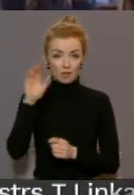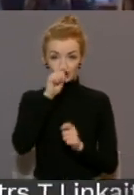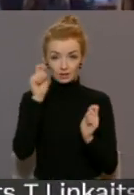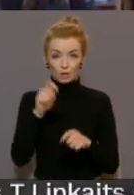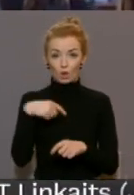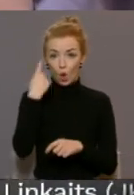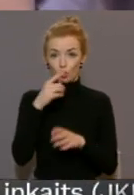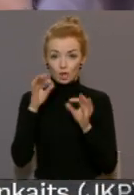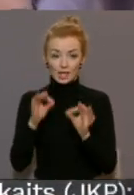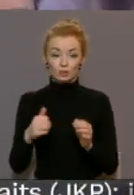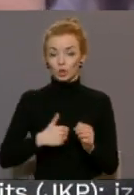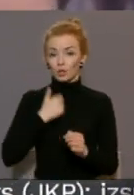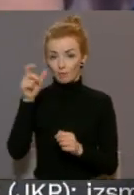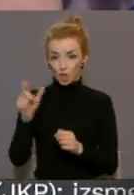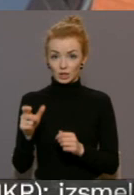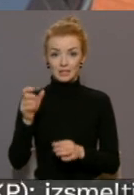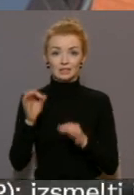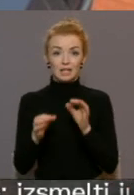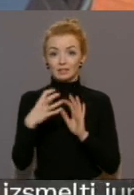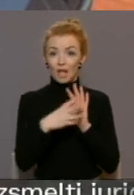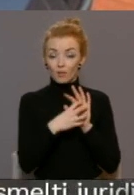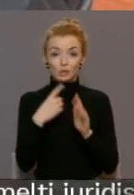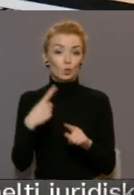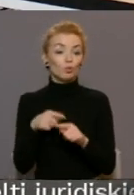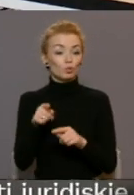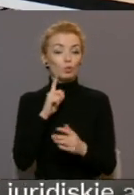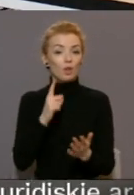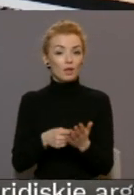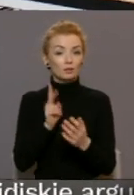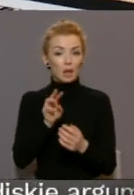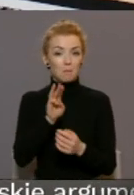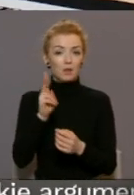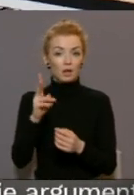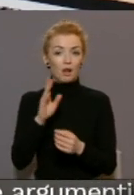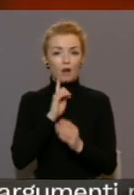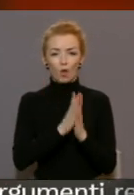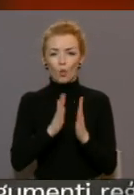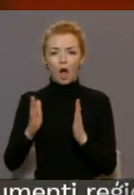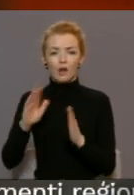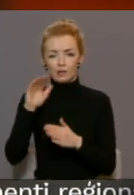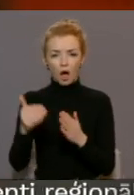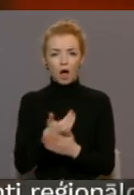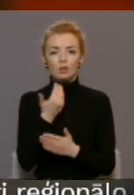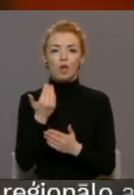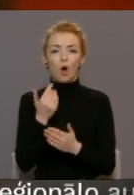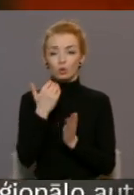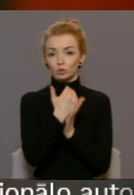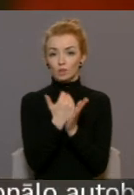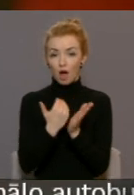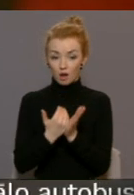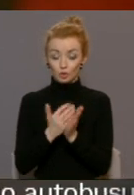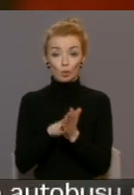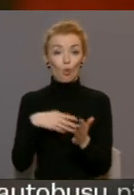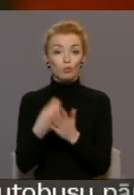zaudēja autortiesību īpašniekiem Satversmes tiesā. Tā noteica, ka ministru kabinetam regulāri jāatjauno datu nesēju un iekārtu saraksts.